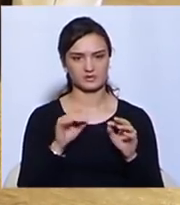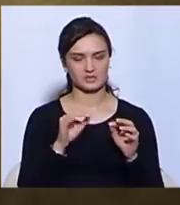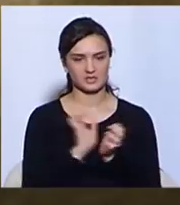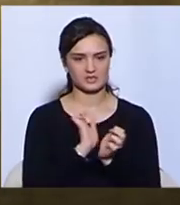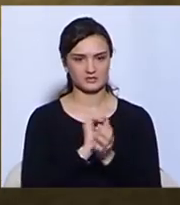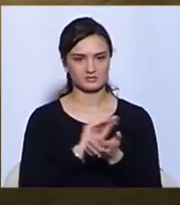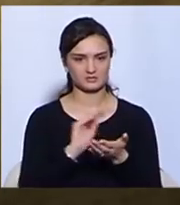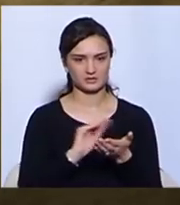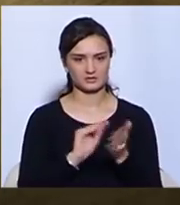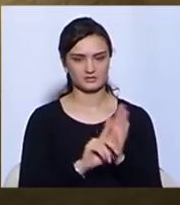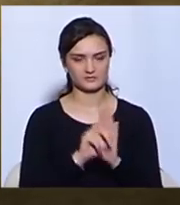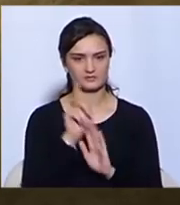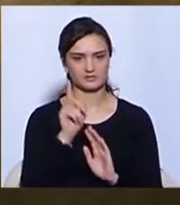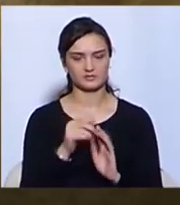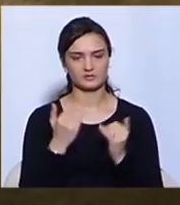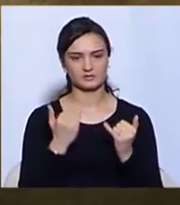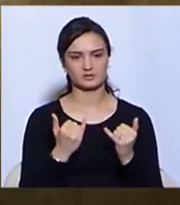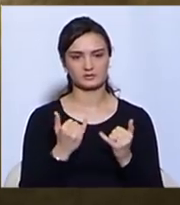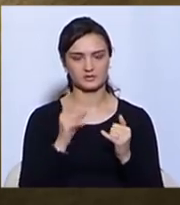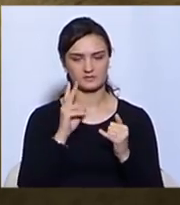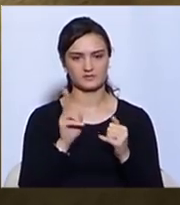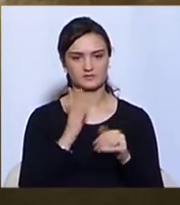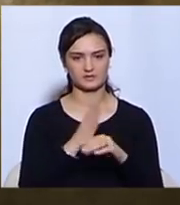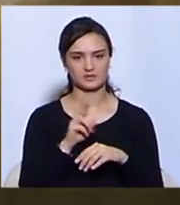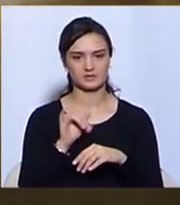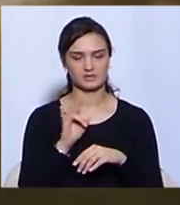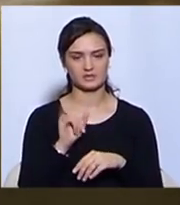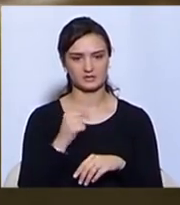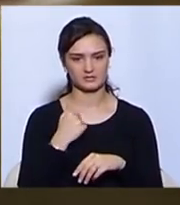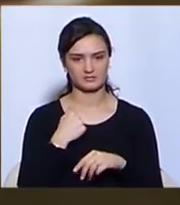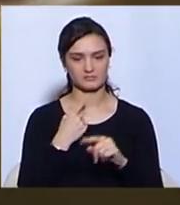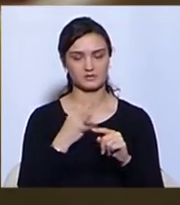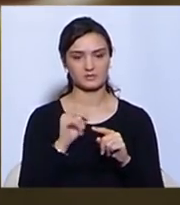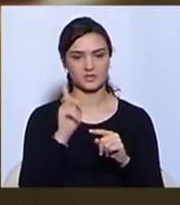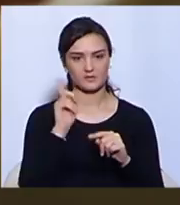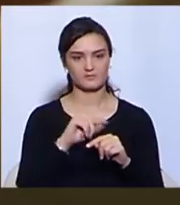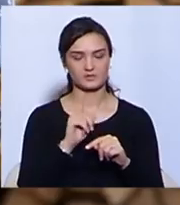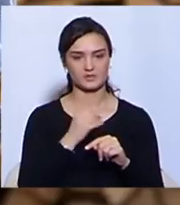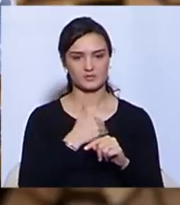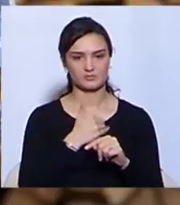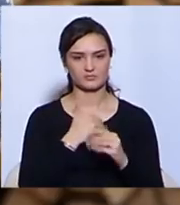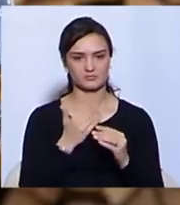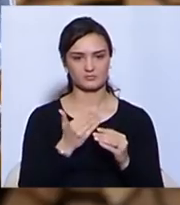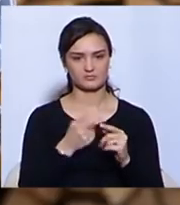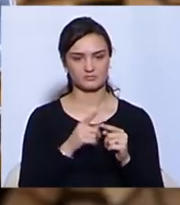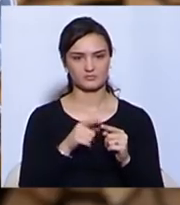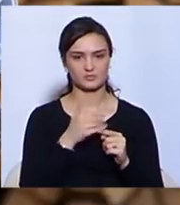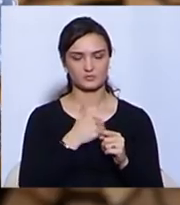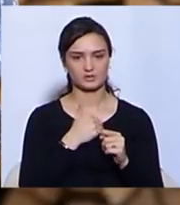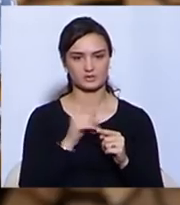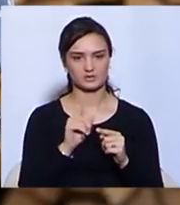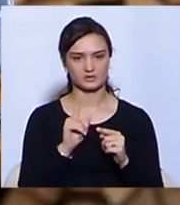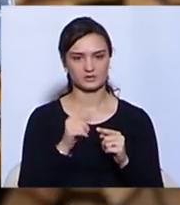ქაღალდი და დავიწყე წერა. დღეს არ ვიცი ვინ არის დინა ვერცხლავა, მაგრამ მე ვიცი რა უნდა დინა ვერცხლავას. დინა ვერცხლავას უნდა,